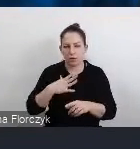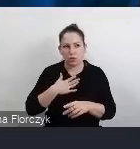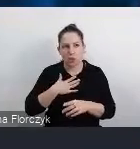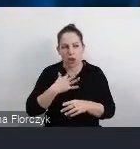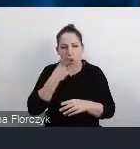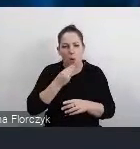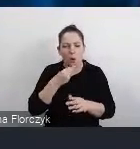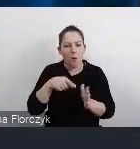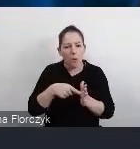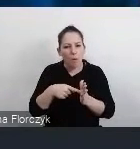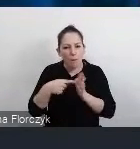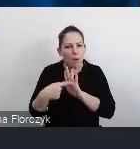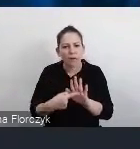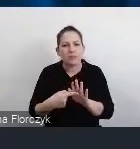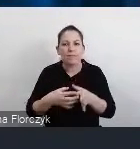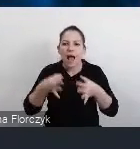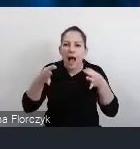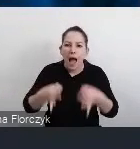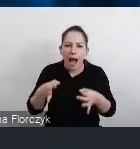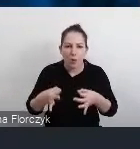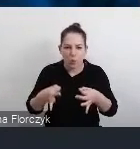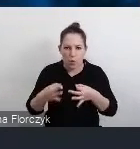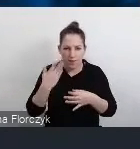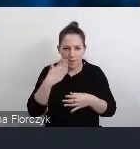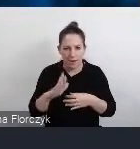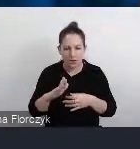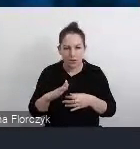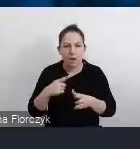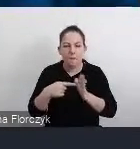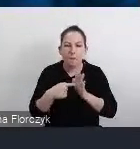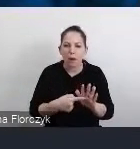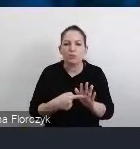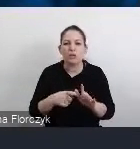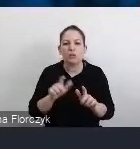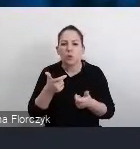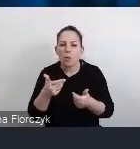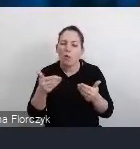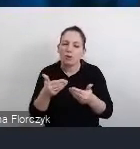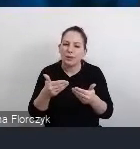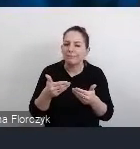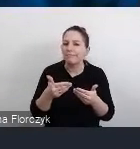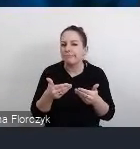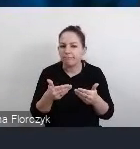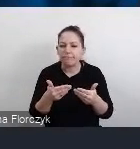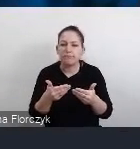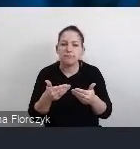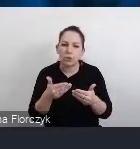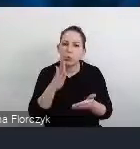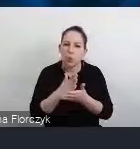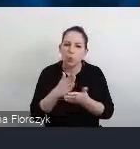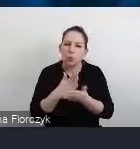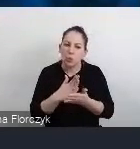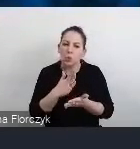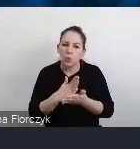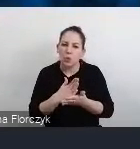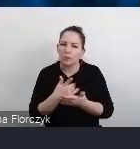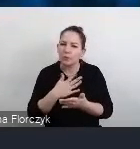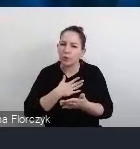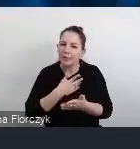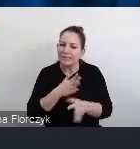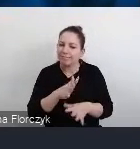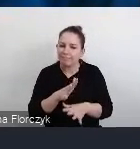bardziej aktualnym, który by pokazywał, że coś może być tam już niewłaściwe,